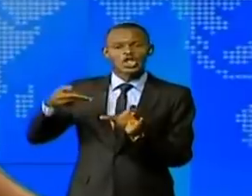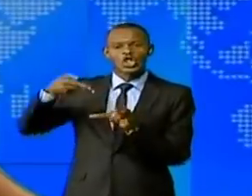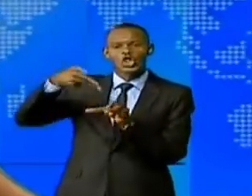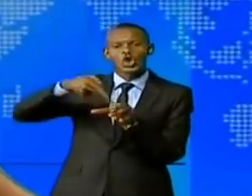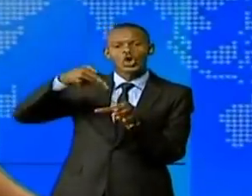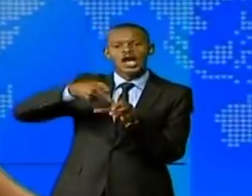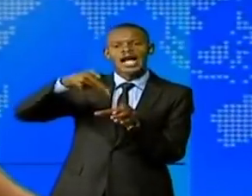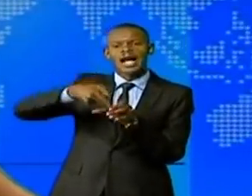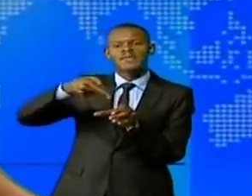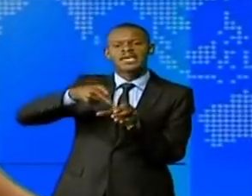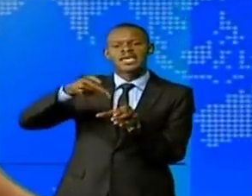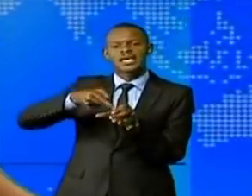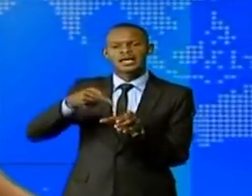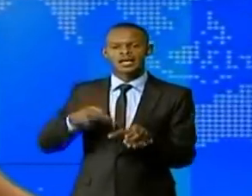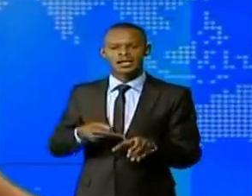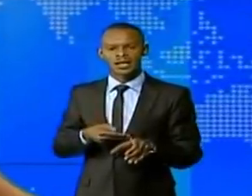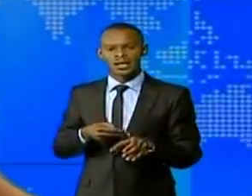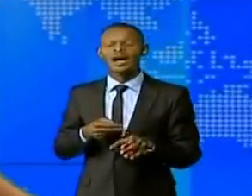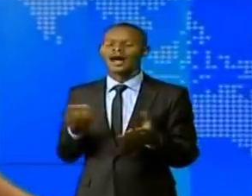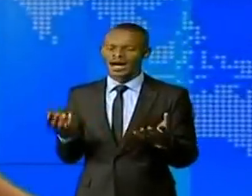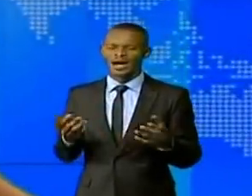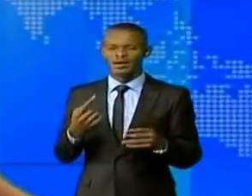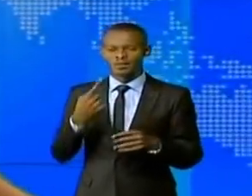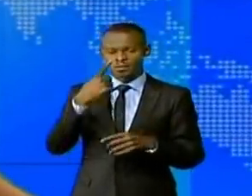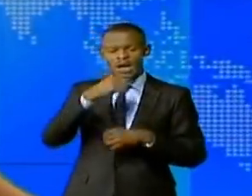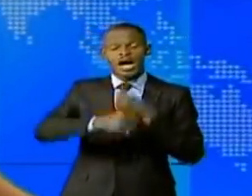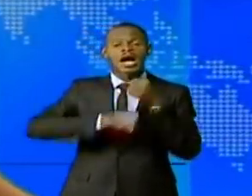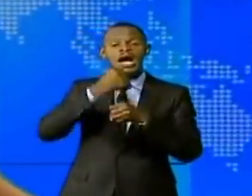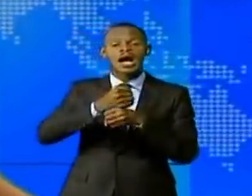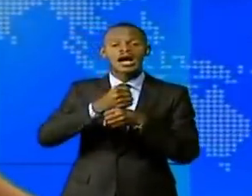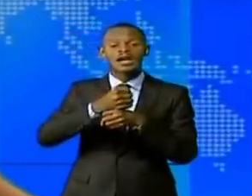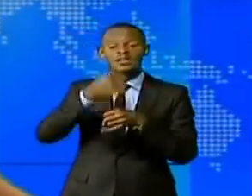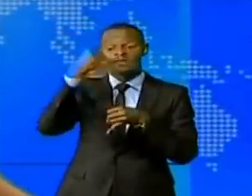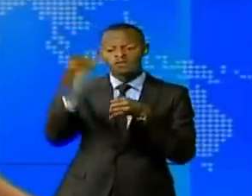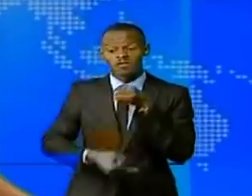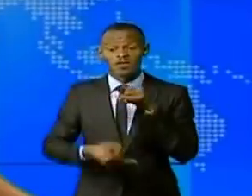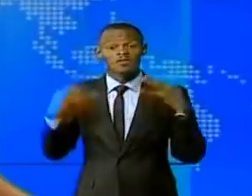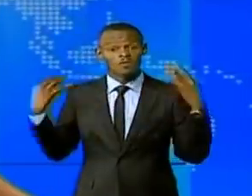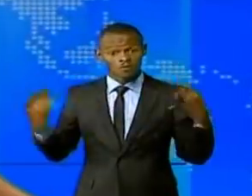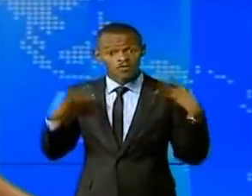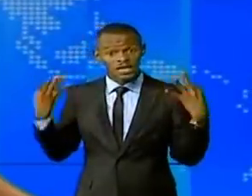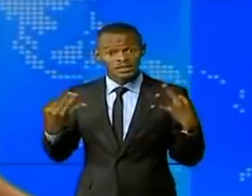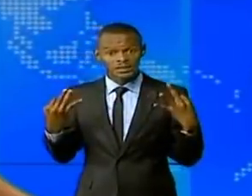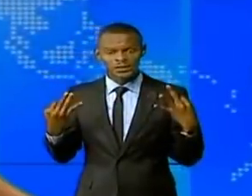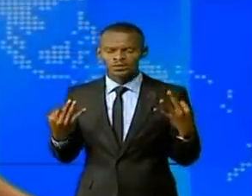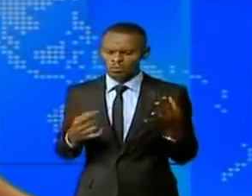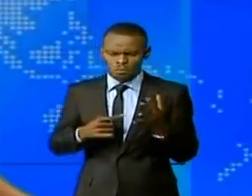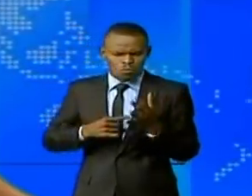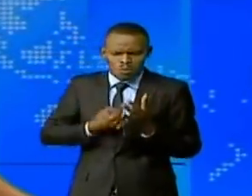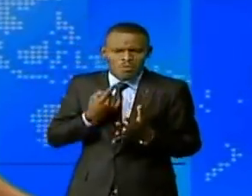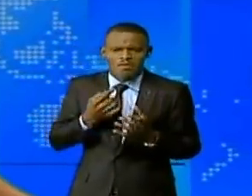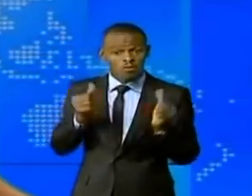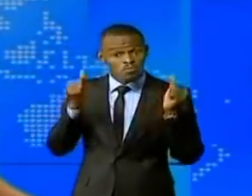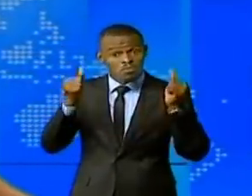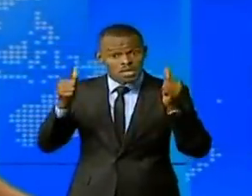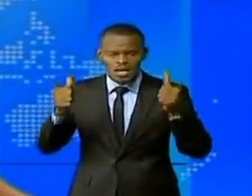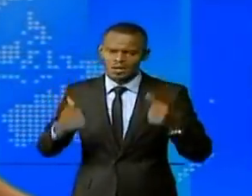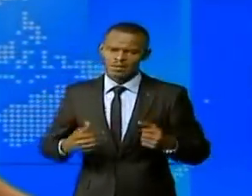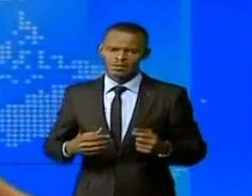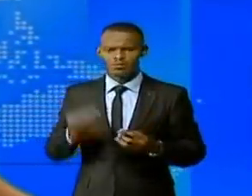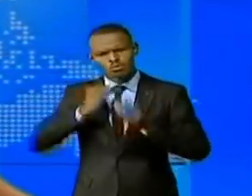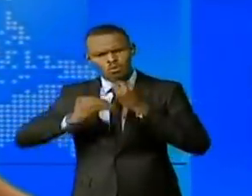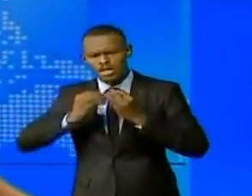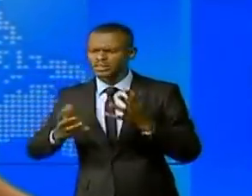les agents comme les agents de l'État. Le personnel féminin de l'administration publique de ce ministère ont